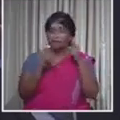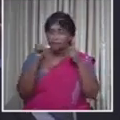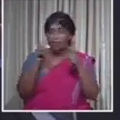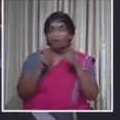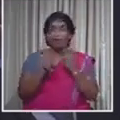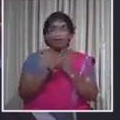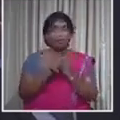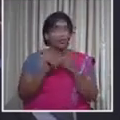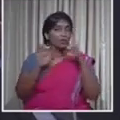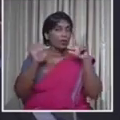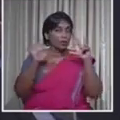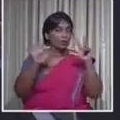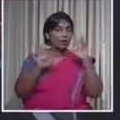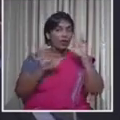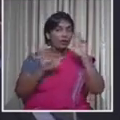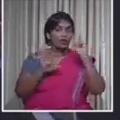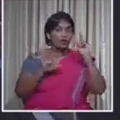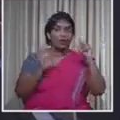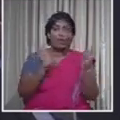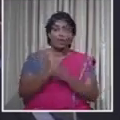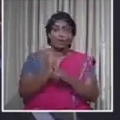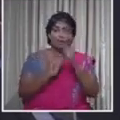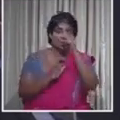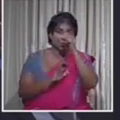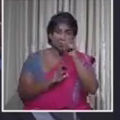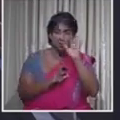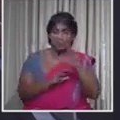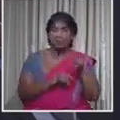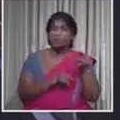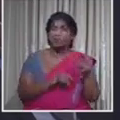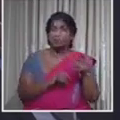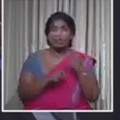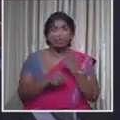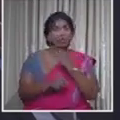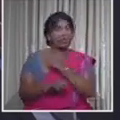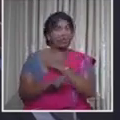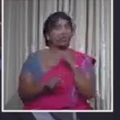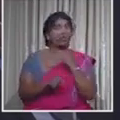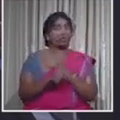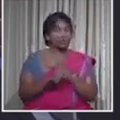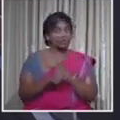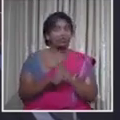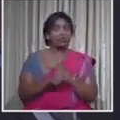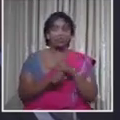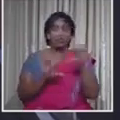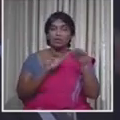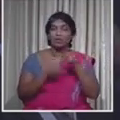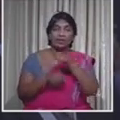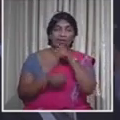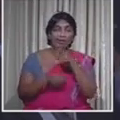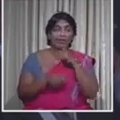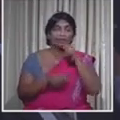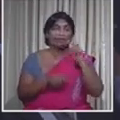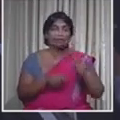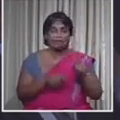කෝටි 8 කෝටි 93 ලක්ෂයක වංචාවක් උණයි කියලා ආණ්ඩුකාරවරයා විසින් පත් කරපු විස්රාමික